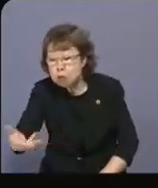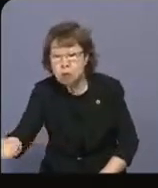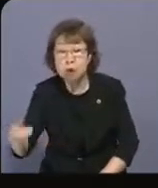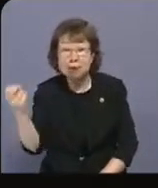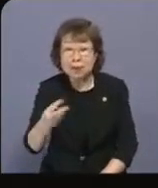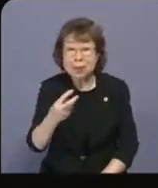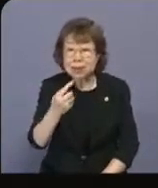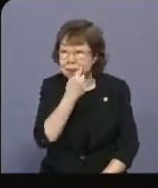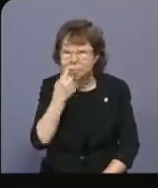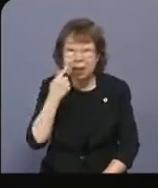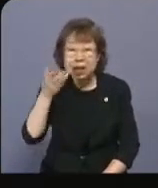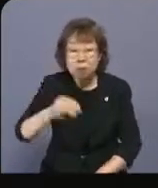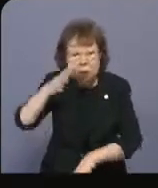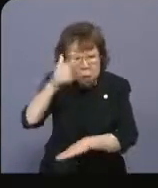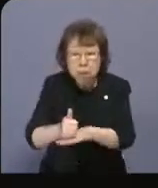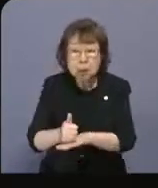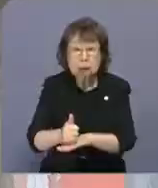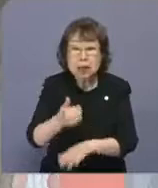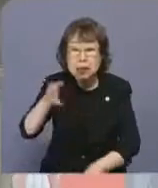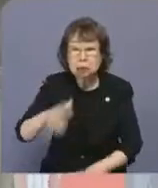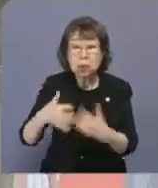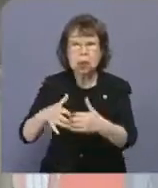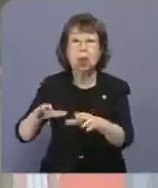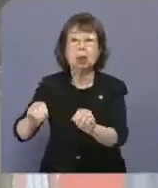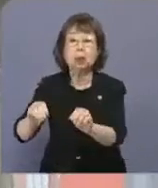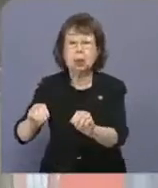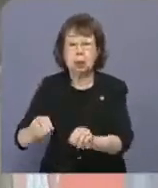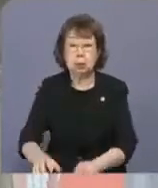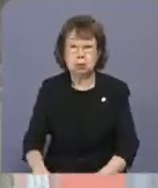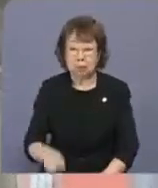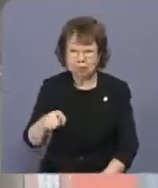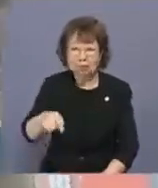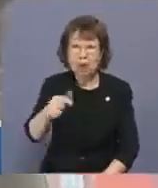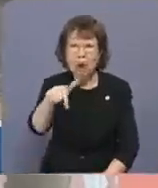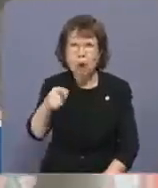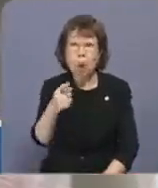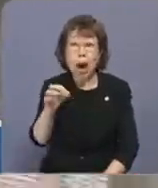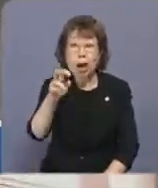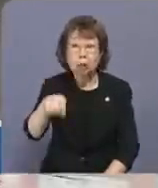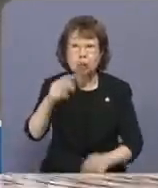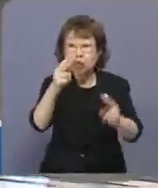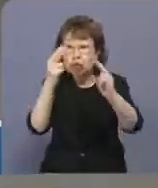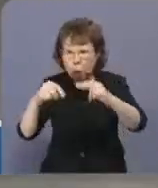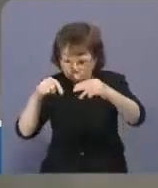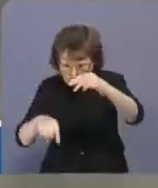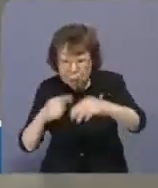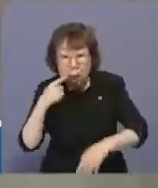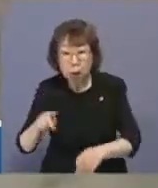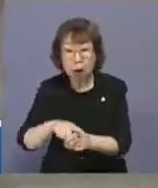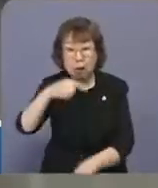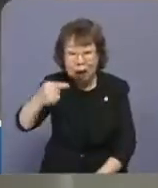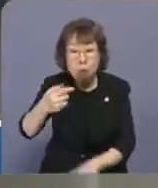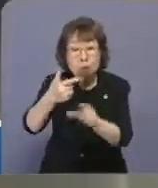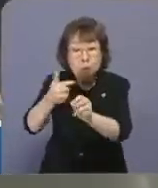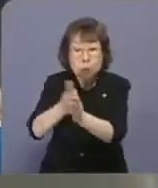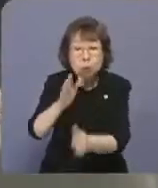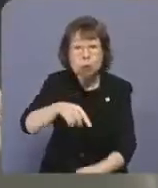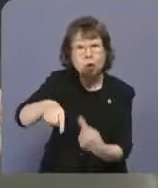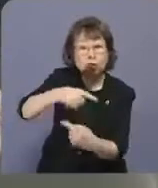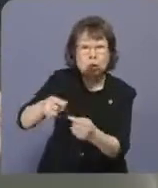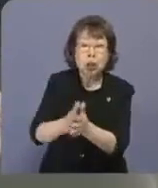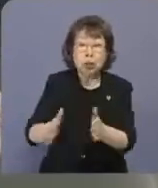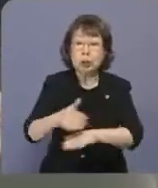할 시기에 웬일인지 멈춰 있습니다. 방무교에 설치된 해수도수 설비입니다. 당장 다음 달부터 정식 운영에